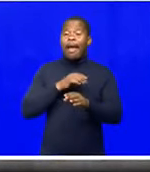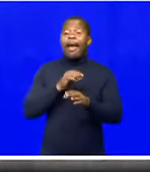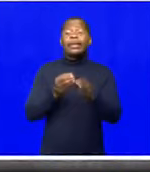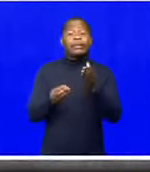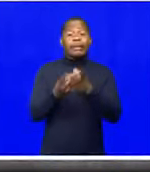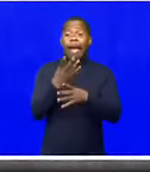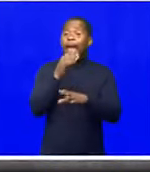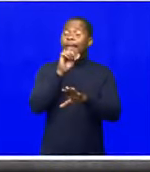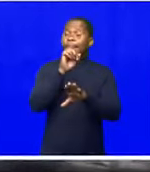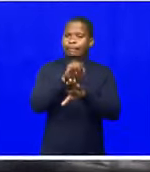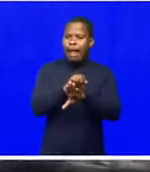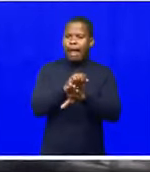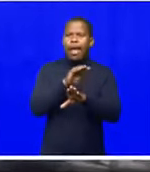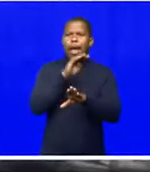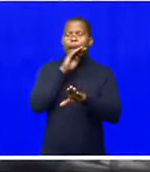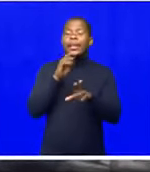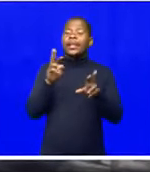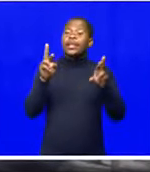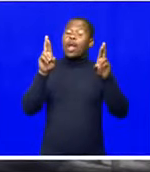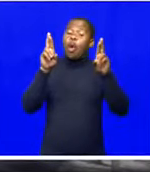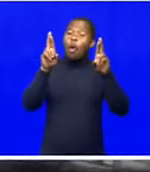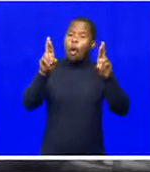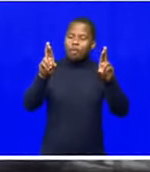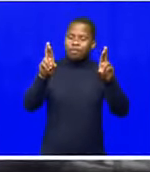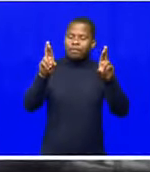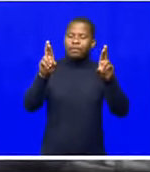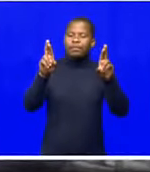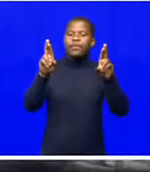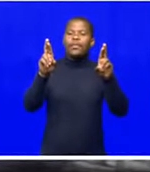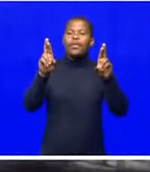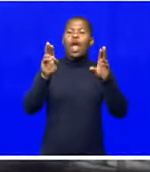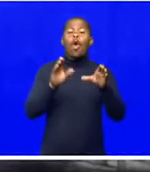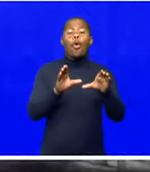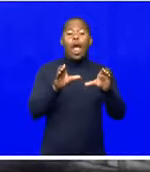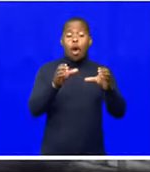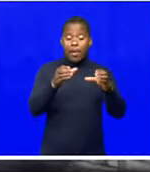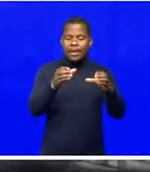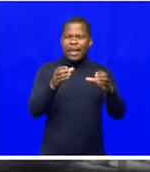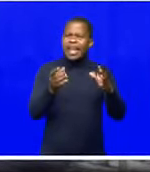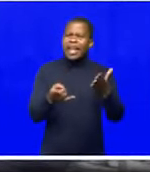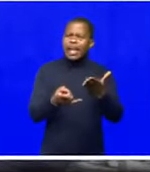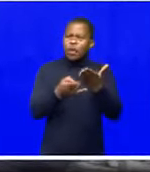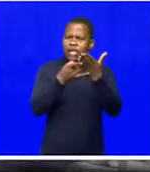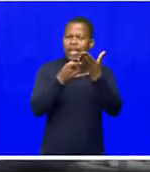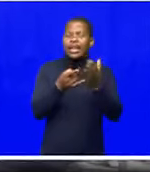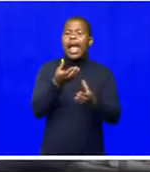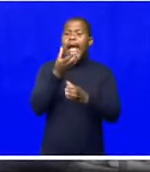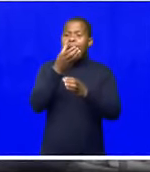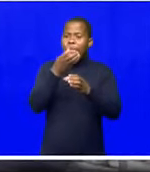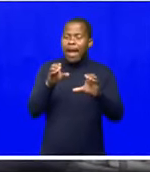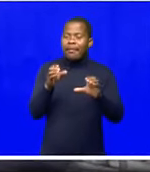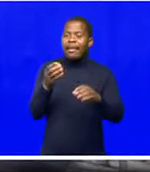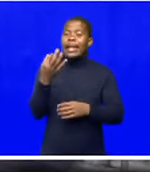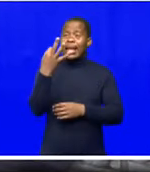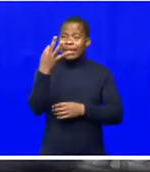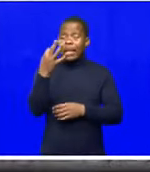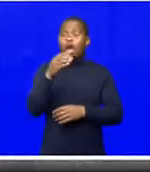emanti siyakholwa ukuthi kulolo kwenteke namuhla sitaba ne